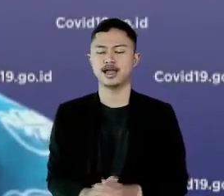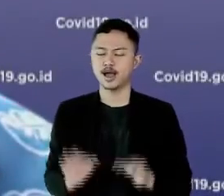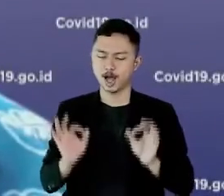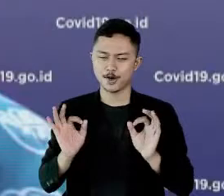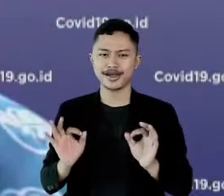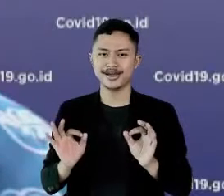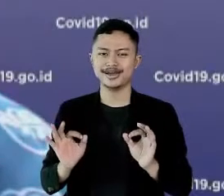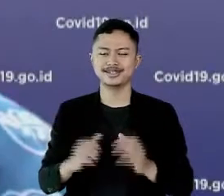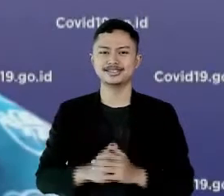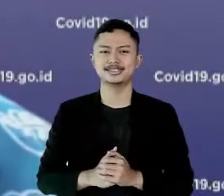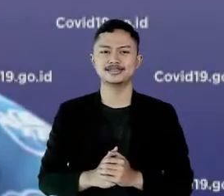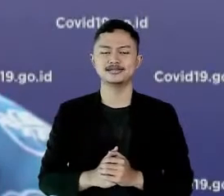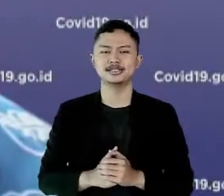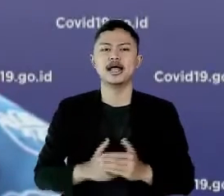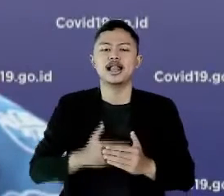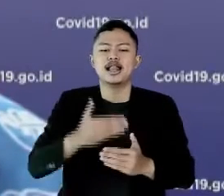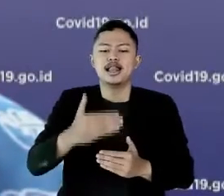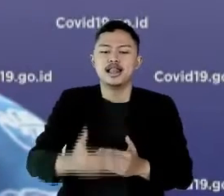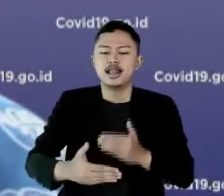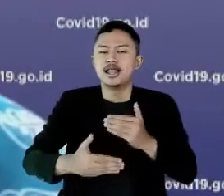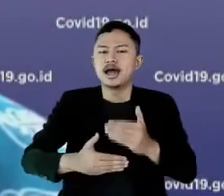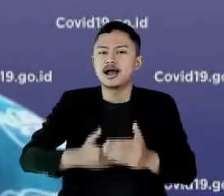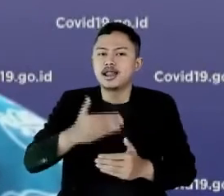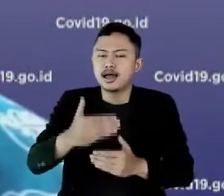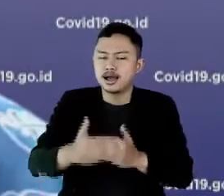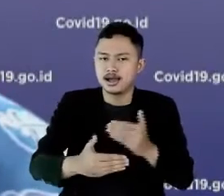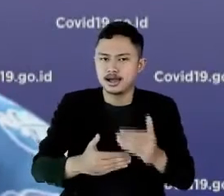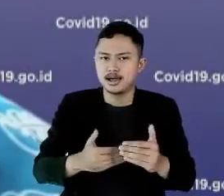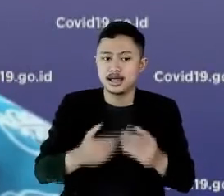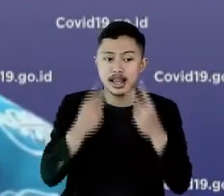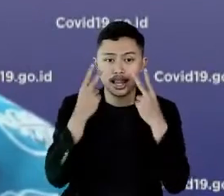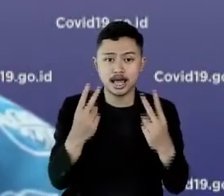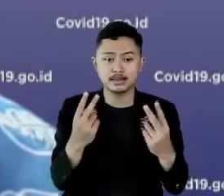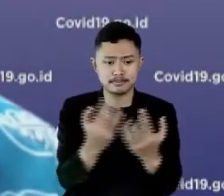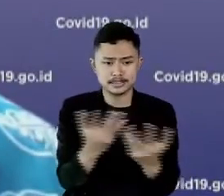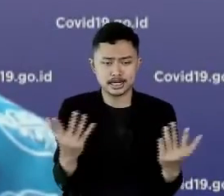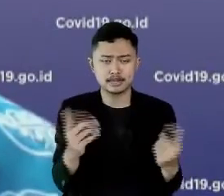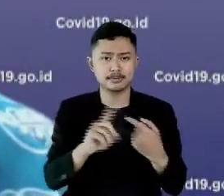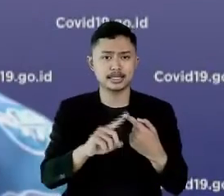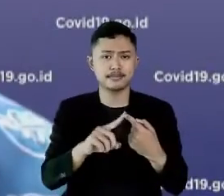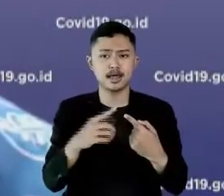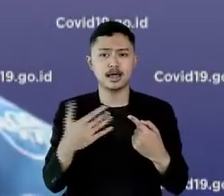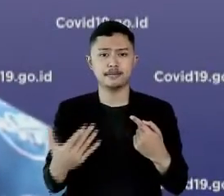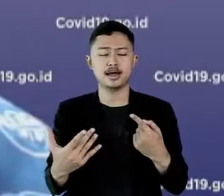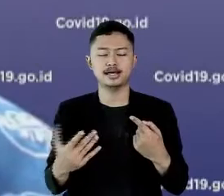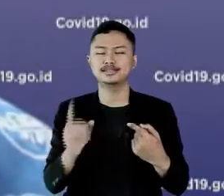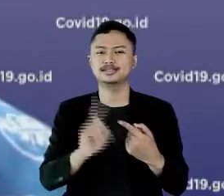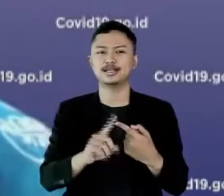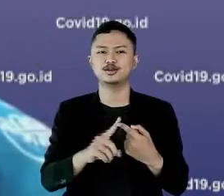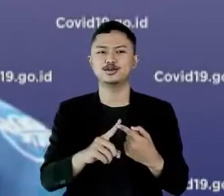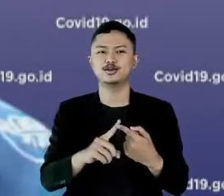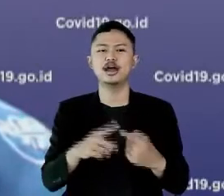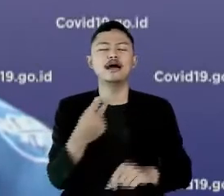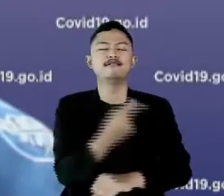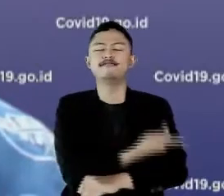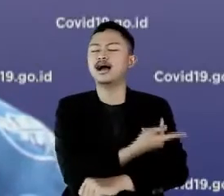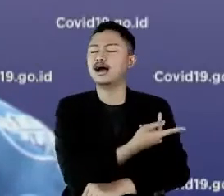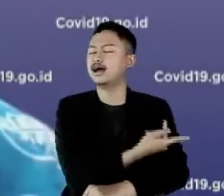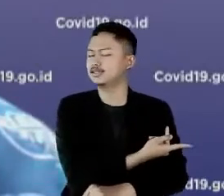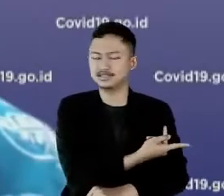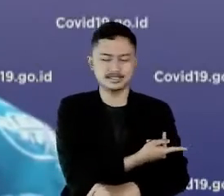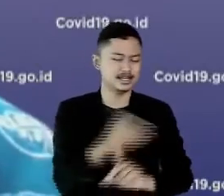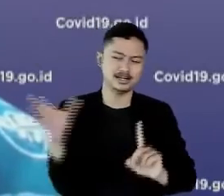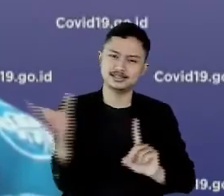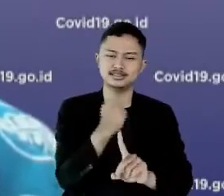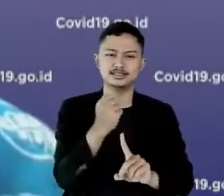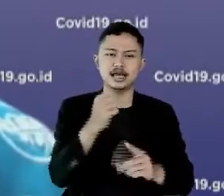Jadi langkah yang perlu lakukan, kita lihat ya, kalau dari masyarakat, yang pertama adalah segera dapat vaksinasi. Nggak